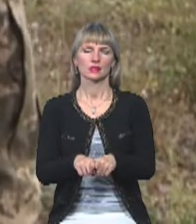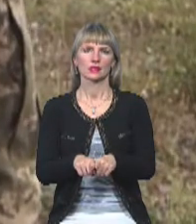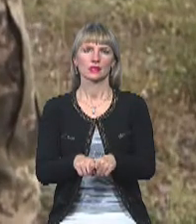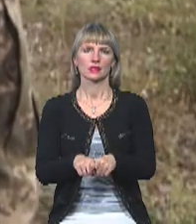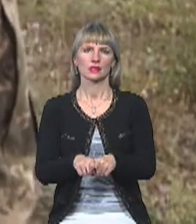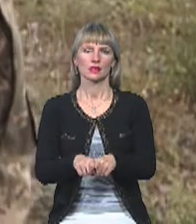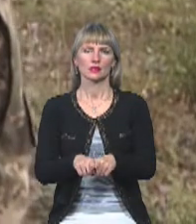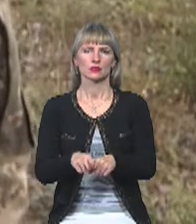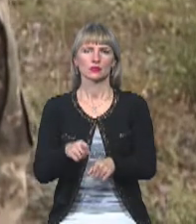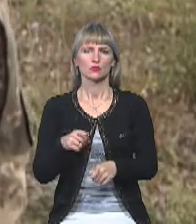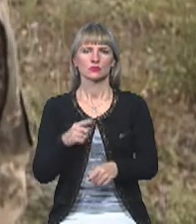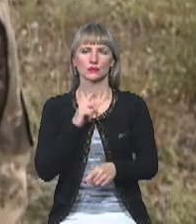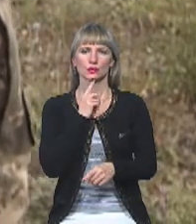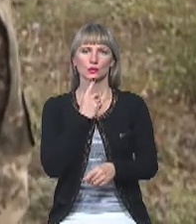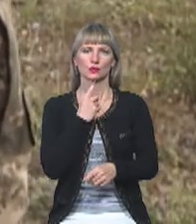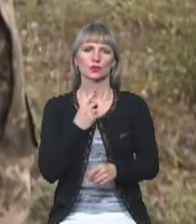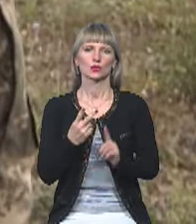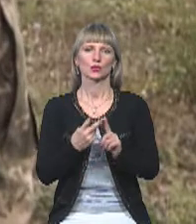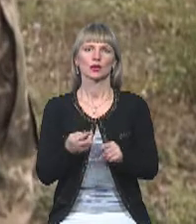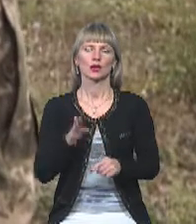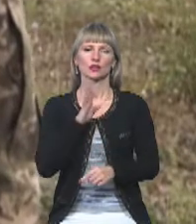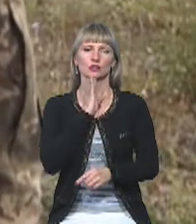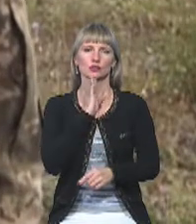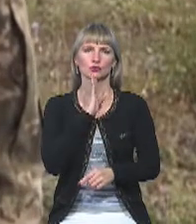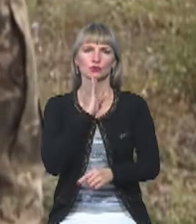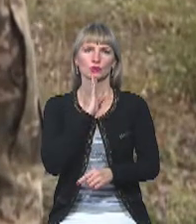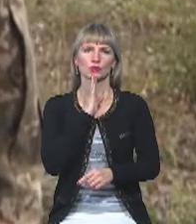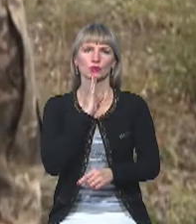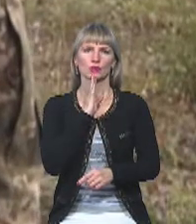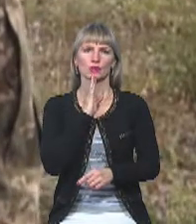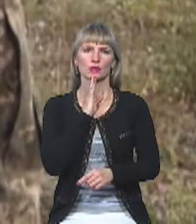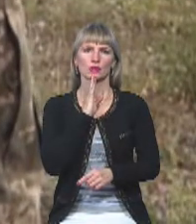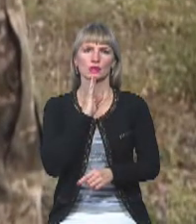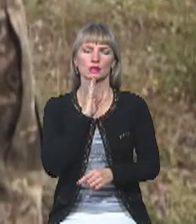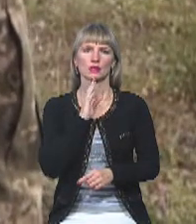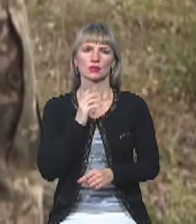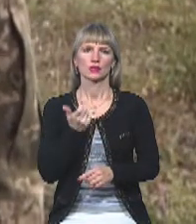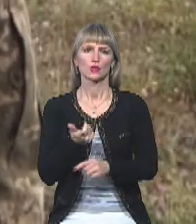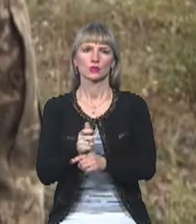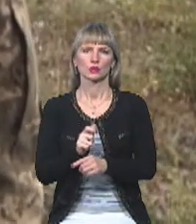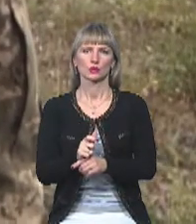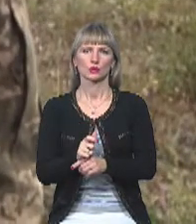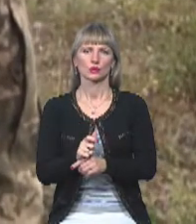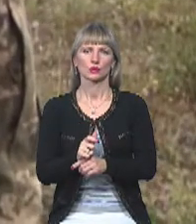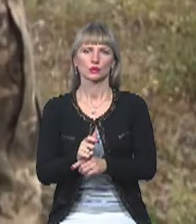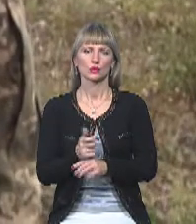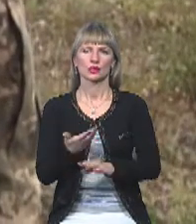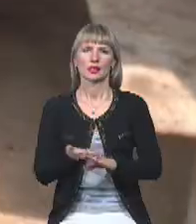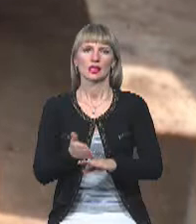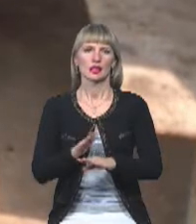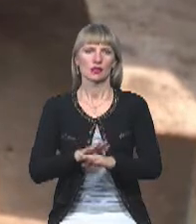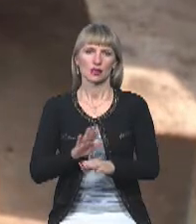суперові. Зброя для жінок дуже така, вроді не тяжка. Стріляти